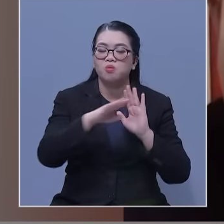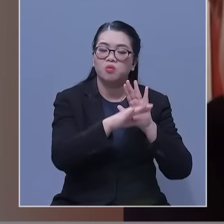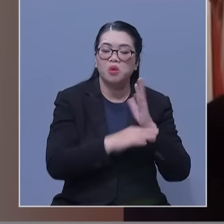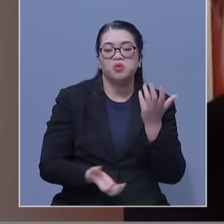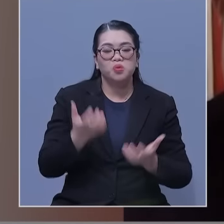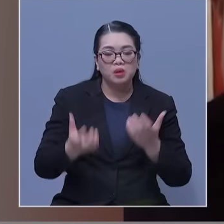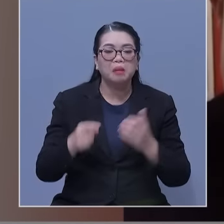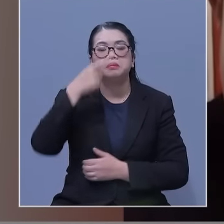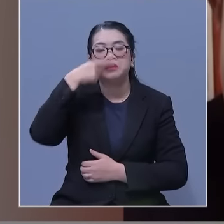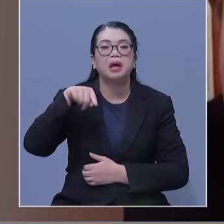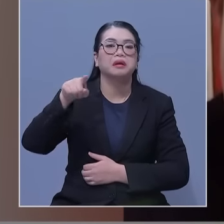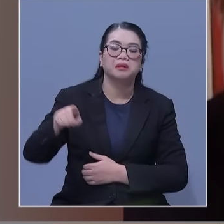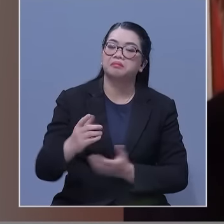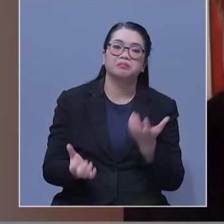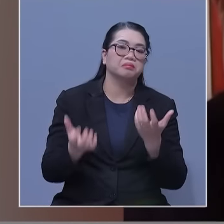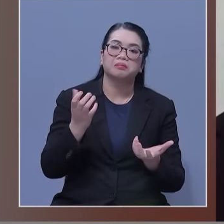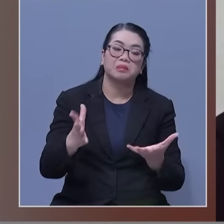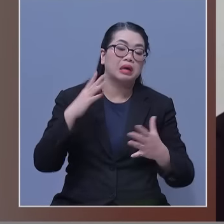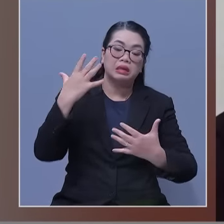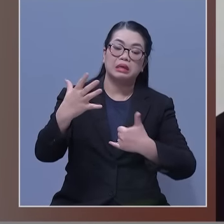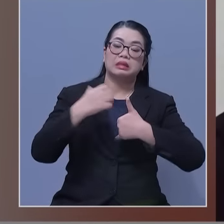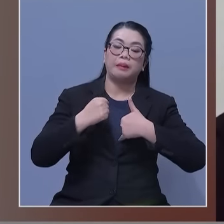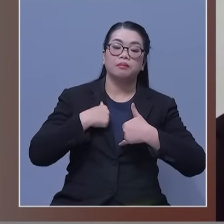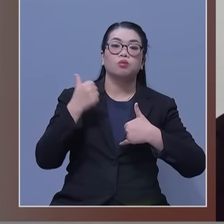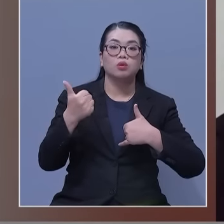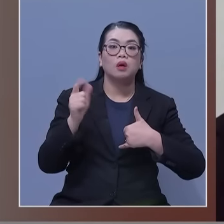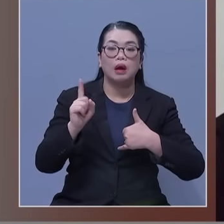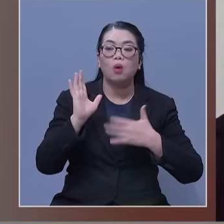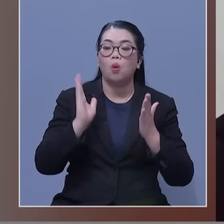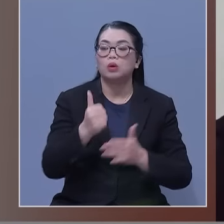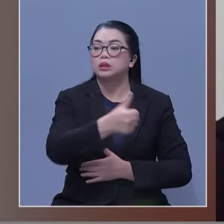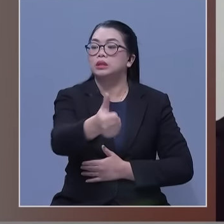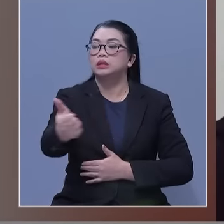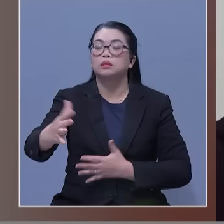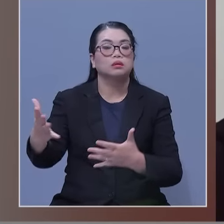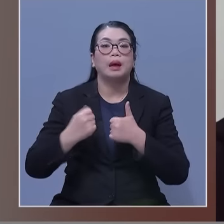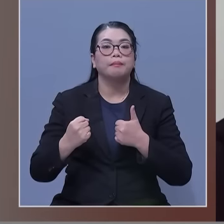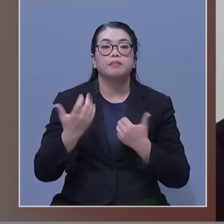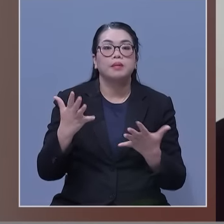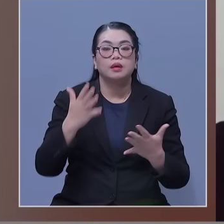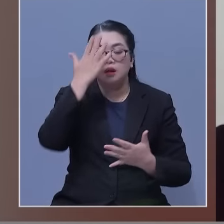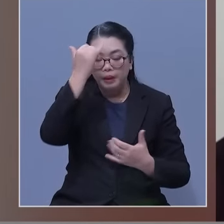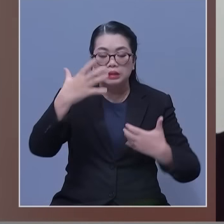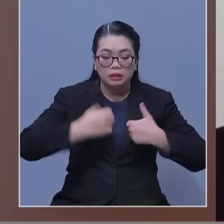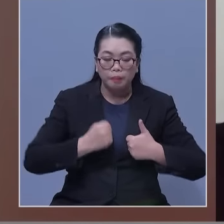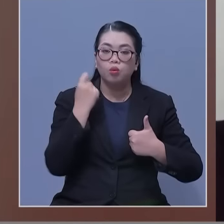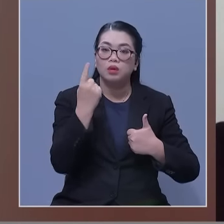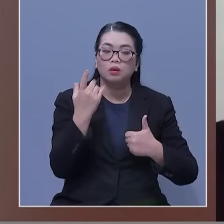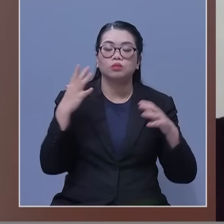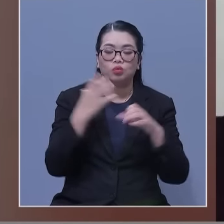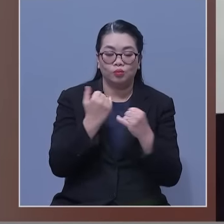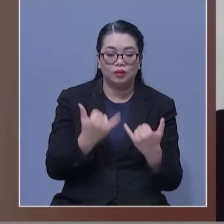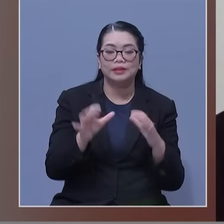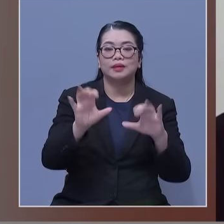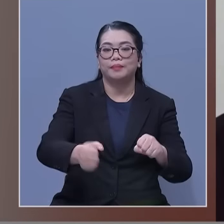ยุติธรรมบ้านเราบอกมันไม่แฟร์จะมาจับเขาคนเดียวได้ยังไงเจ้าหน้าที่ที่เกี่ยวข้องยังไม่โดนเลยอ่าสุดท้ายก็โดนจับจนได้นะครับไป